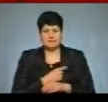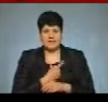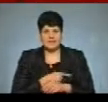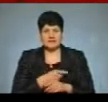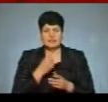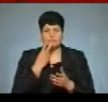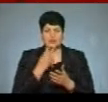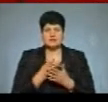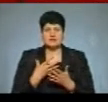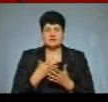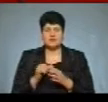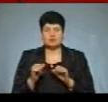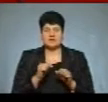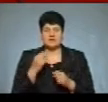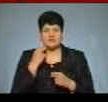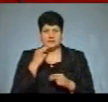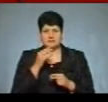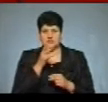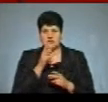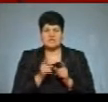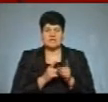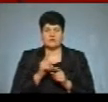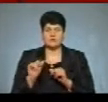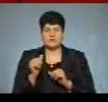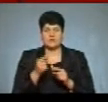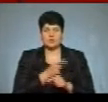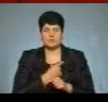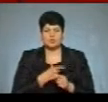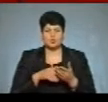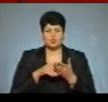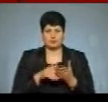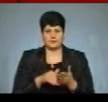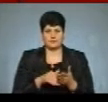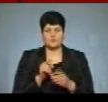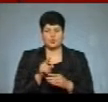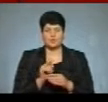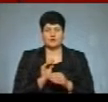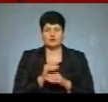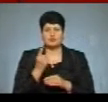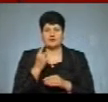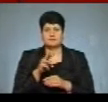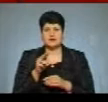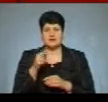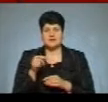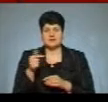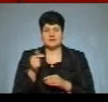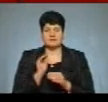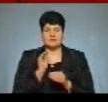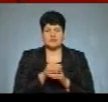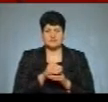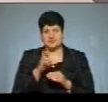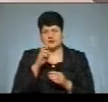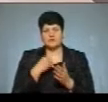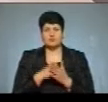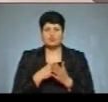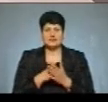які продемонстрували свою управлінську ефективність під час реформи первинної медичної допомоги. Тут додатковий 1 мільярд гривень, закладений у державному